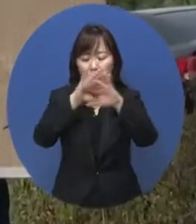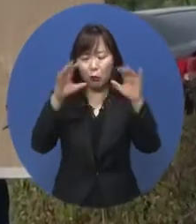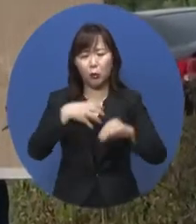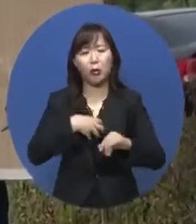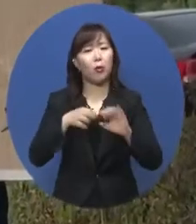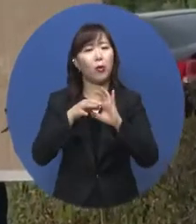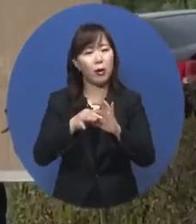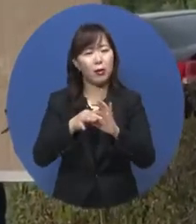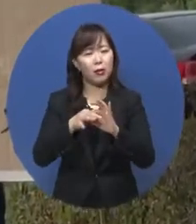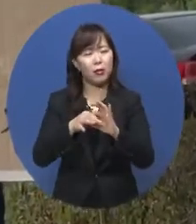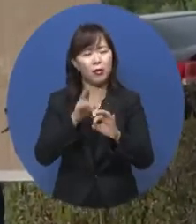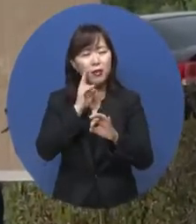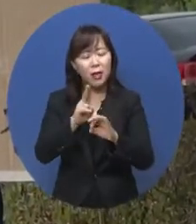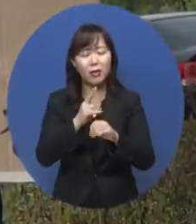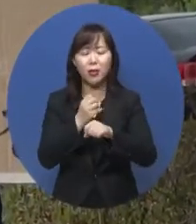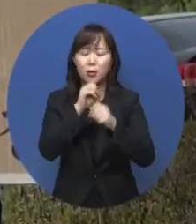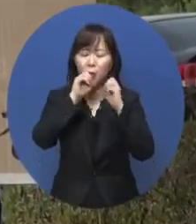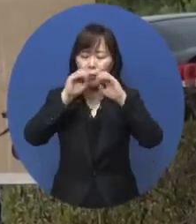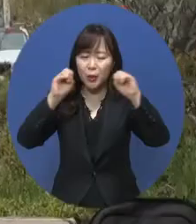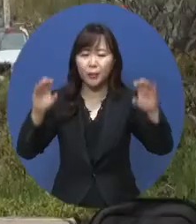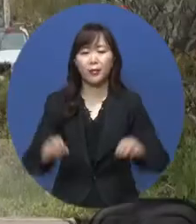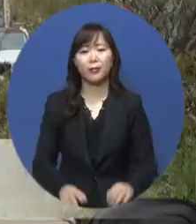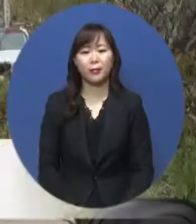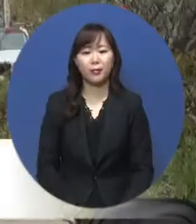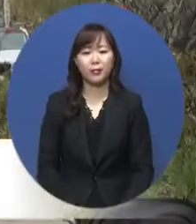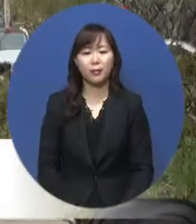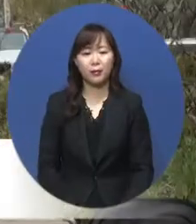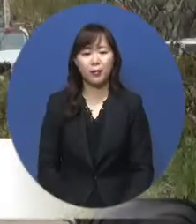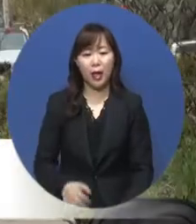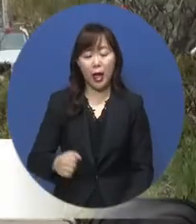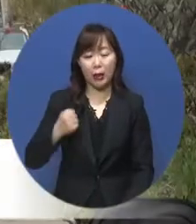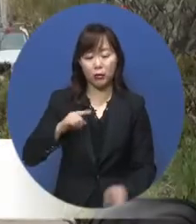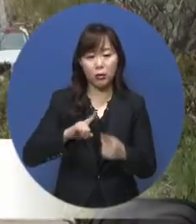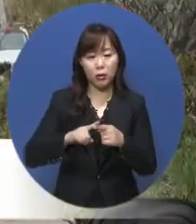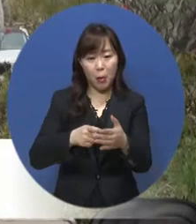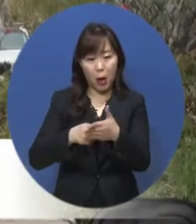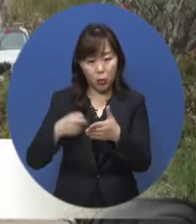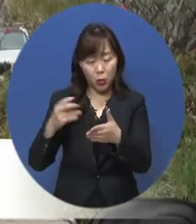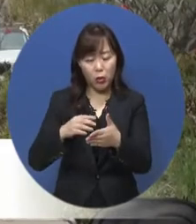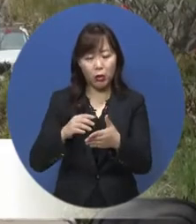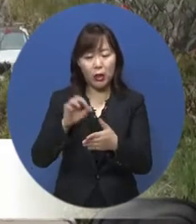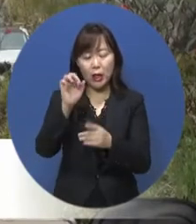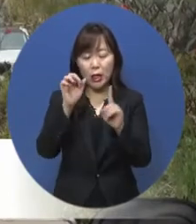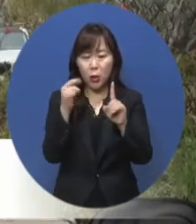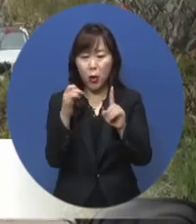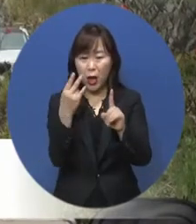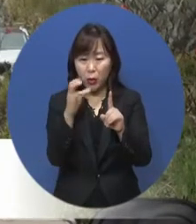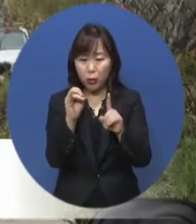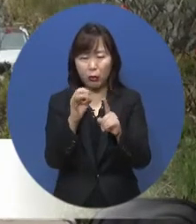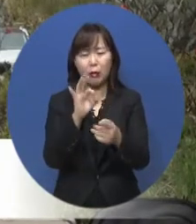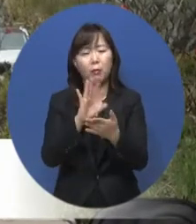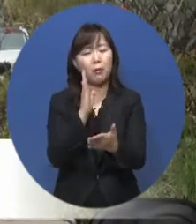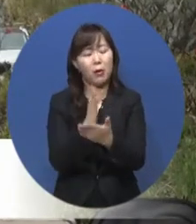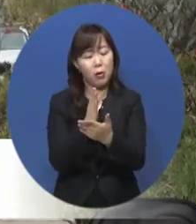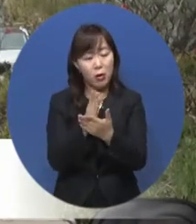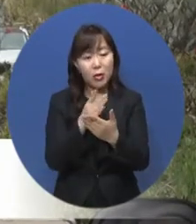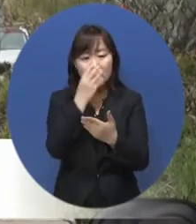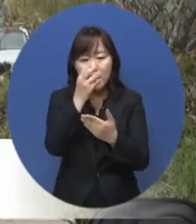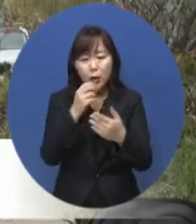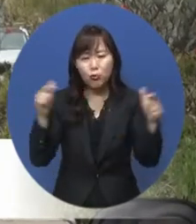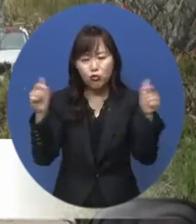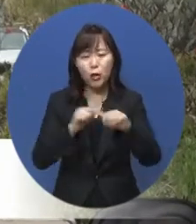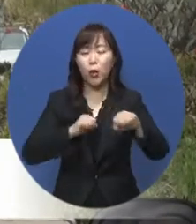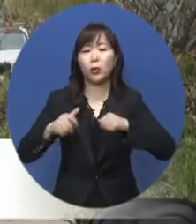기후위기에 대한 심각성을 알렸습니다. 에너지 절약하고 그다음에 일회용품을 자제하고 쓰레기 줄이는 활동이